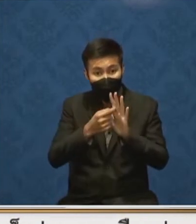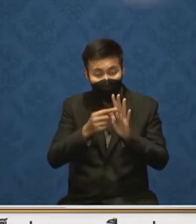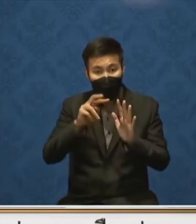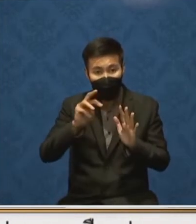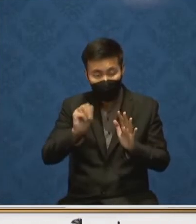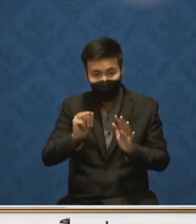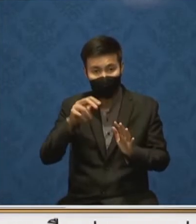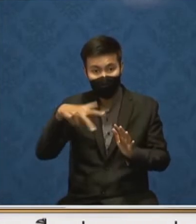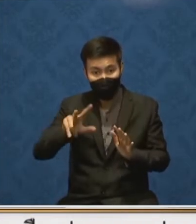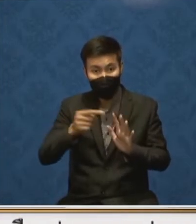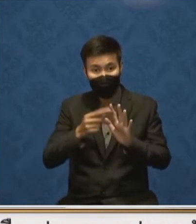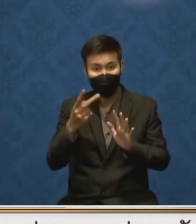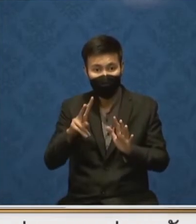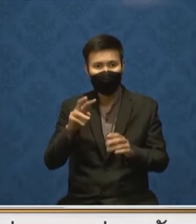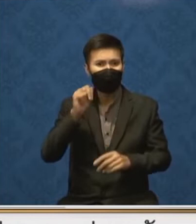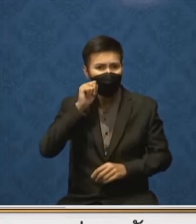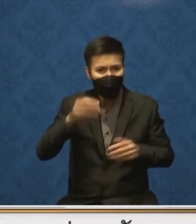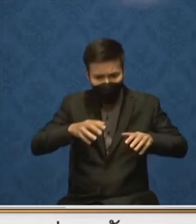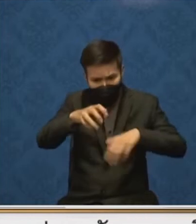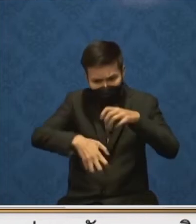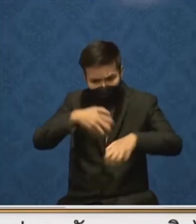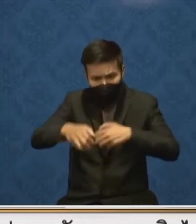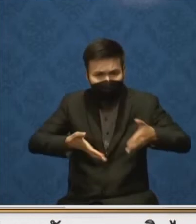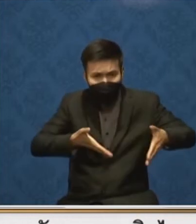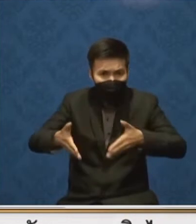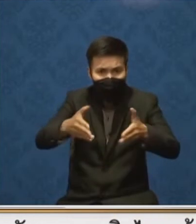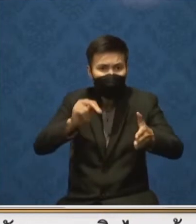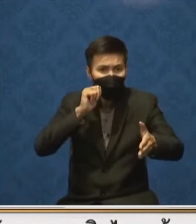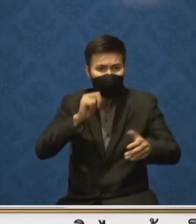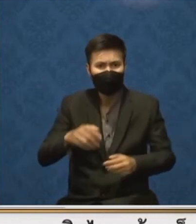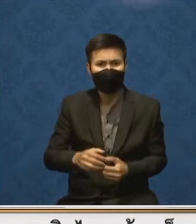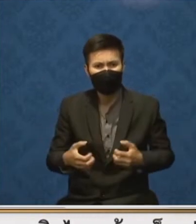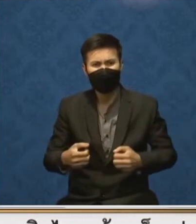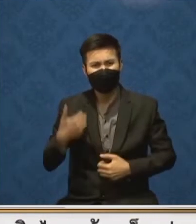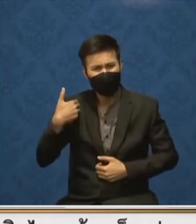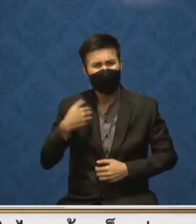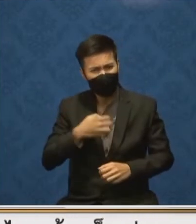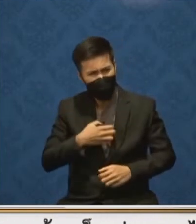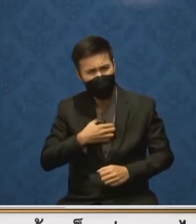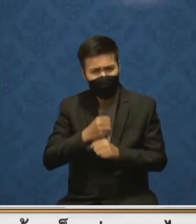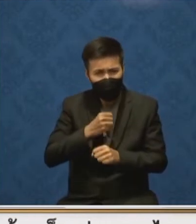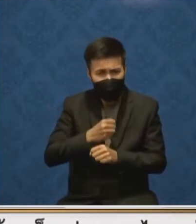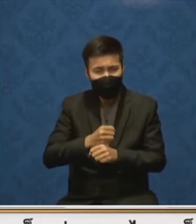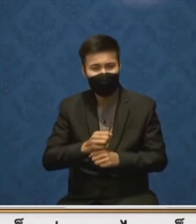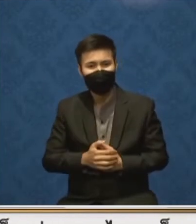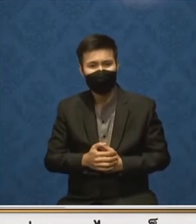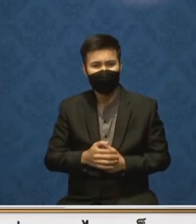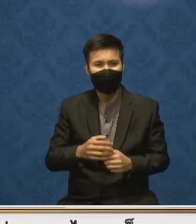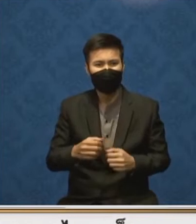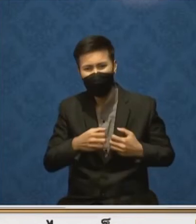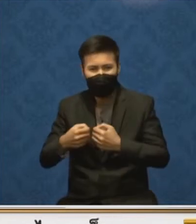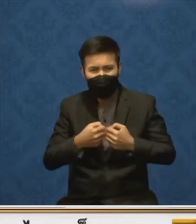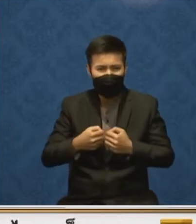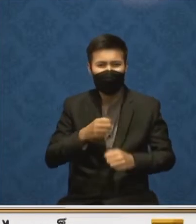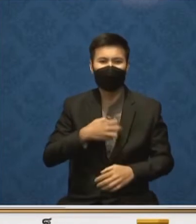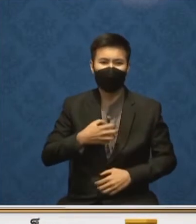็แย่งกทำทำทโครมชนทั้โมทัพยน้ทั้โพาฎนาที่ดิน